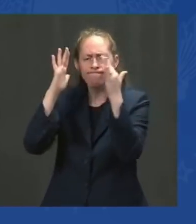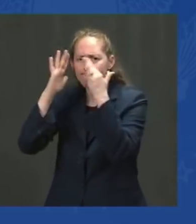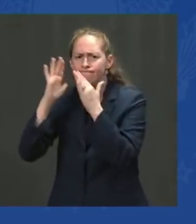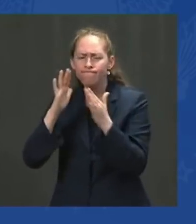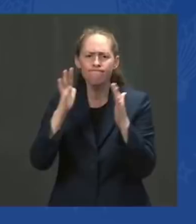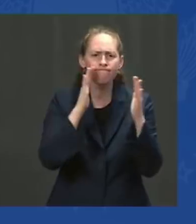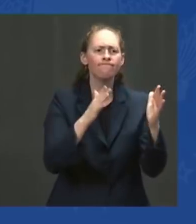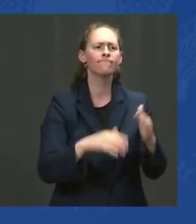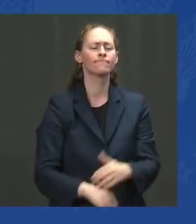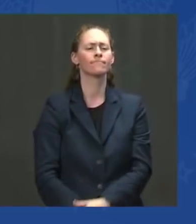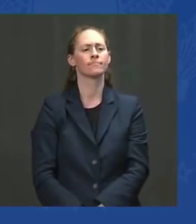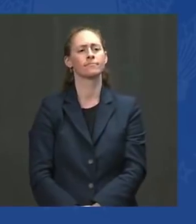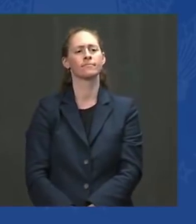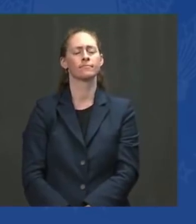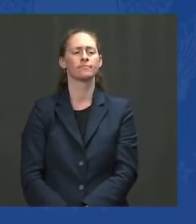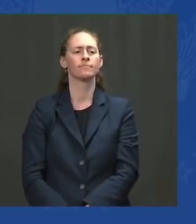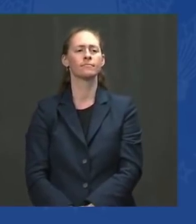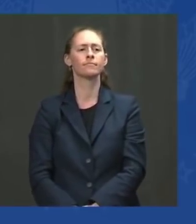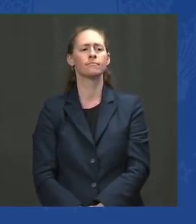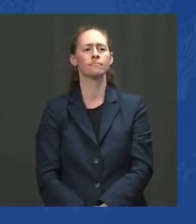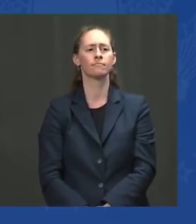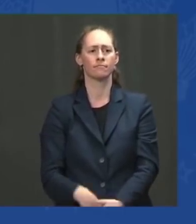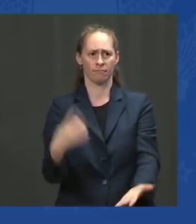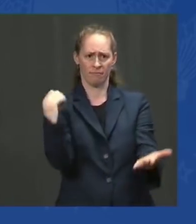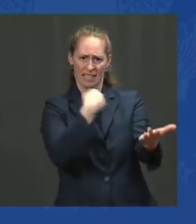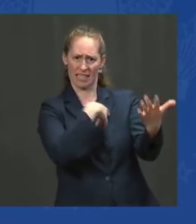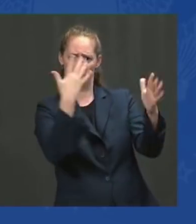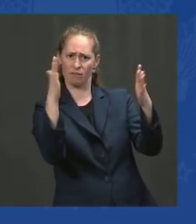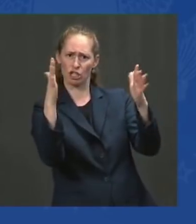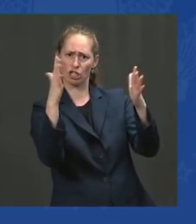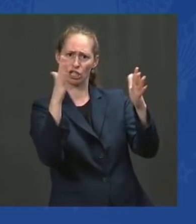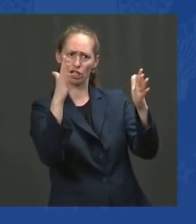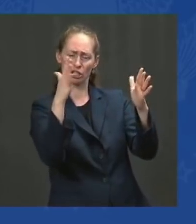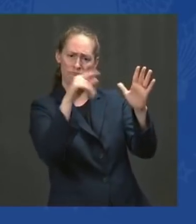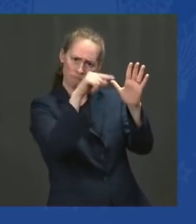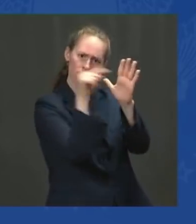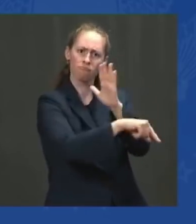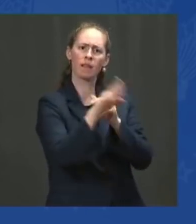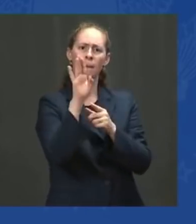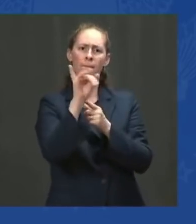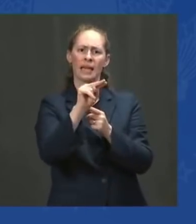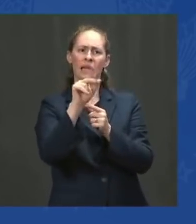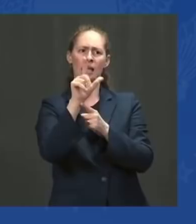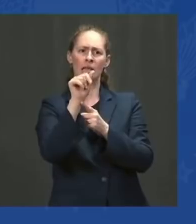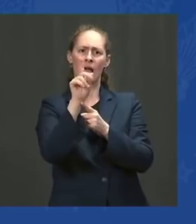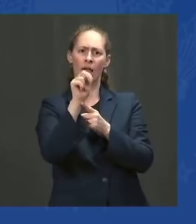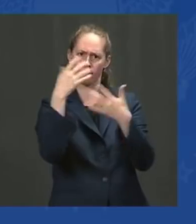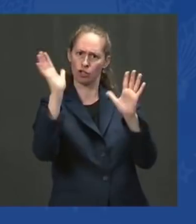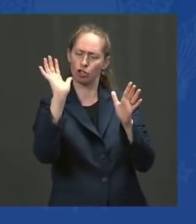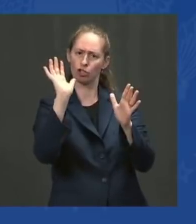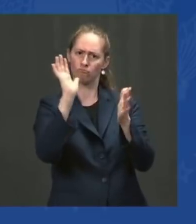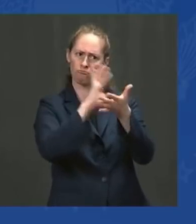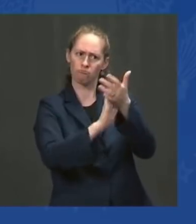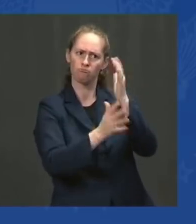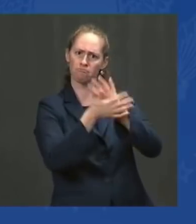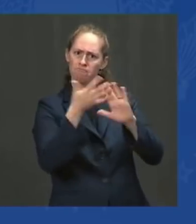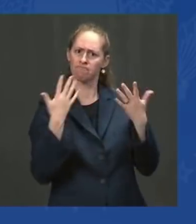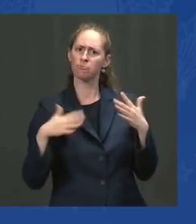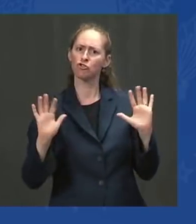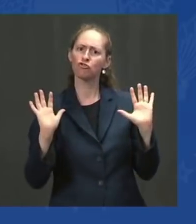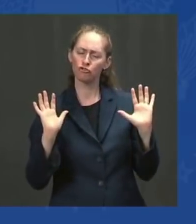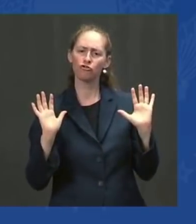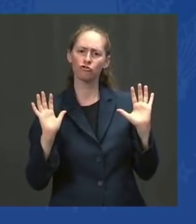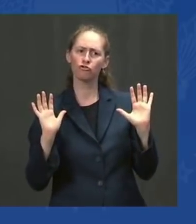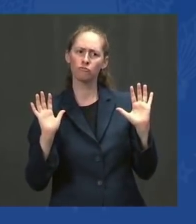穷山恶水啊，我们不愿意去讽刺阿富汗人民啊，但是啊不得不引用这句话，穷山恶水出刁民，哎呀，不一定非得是刁